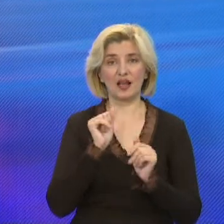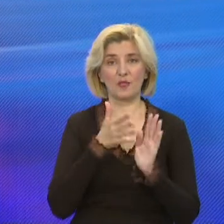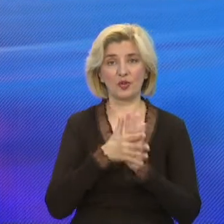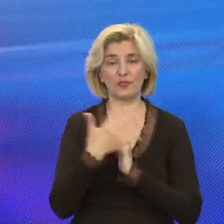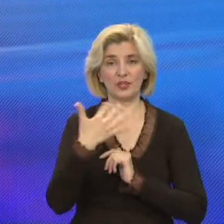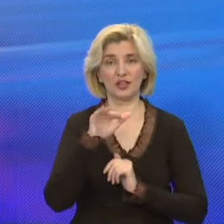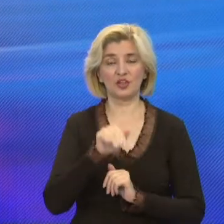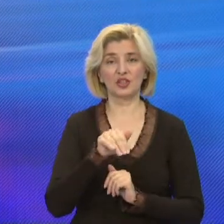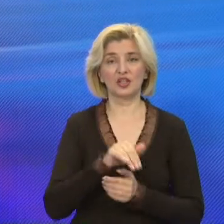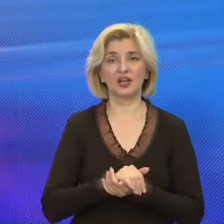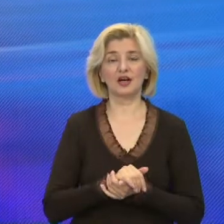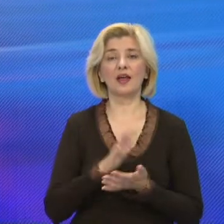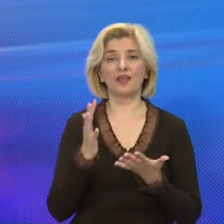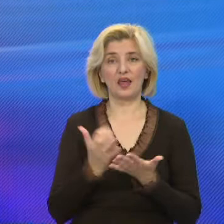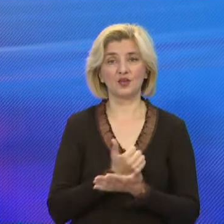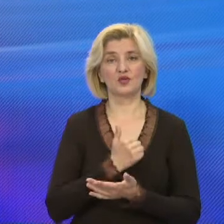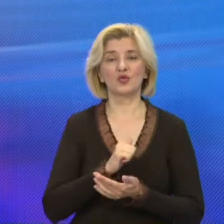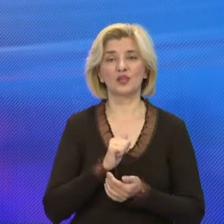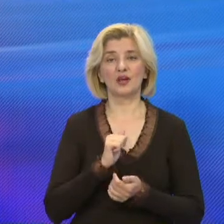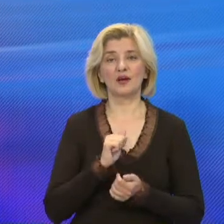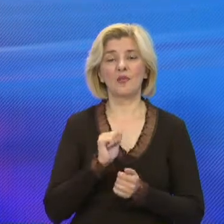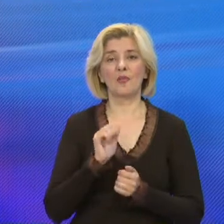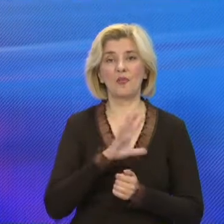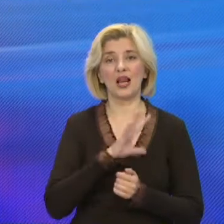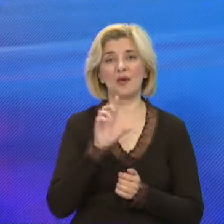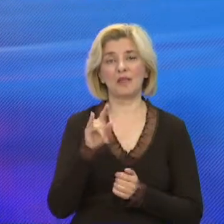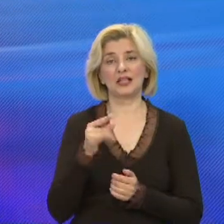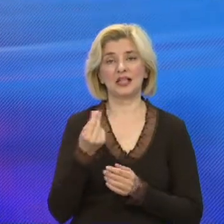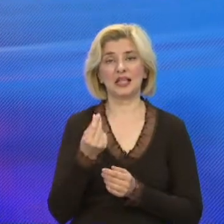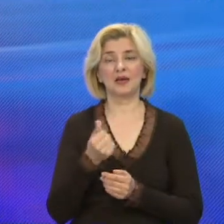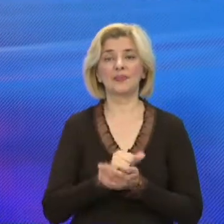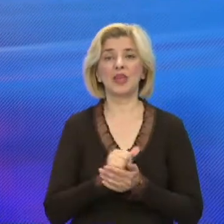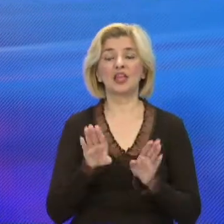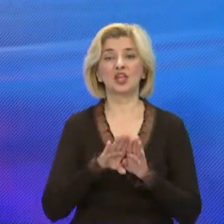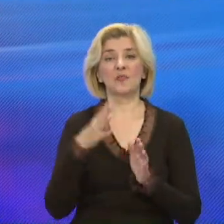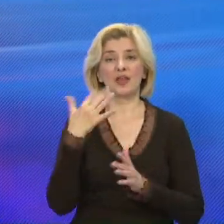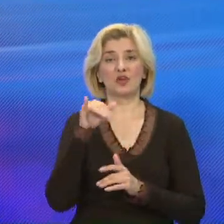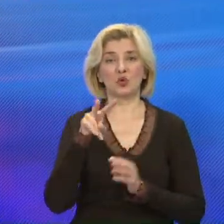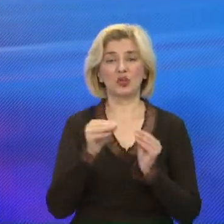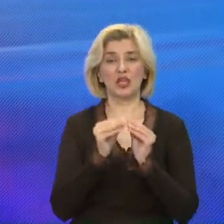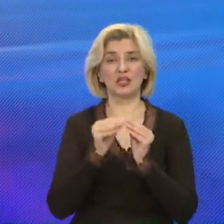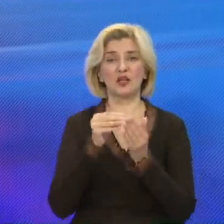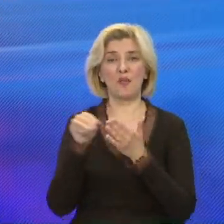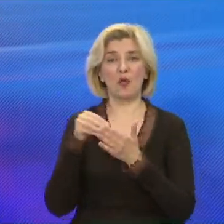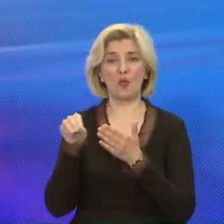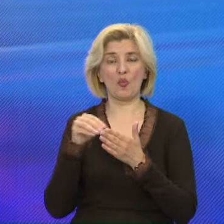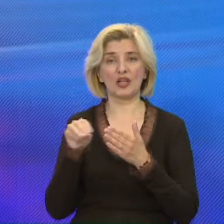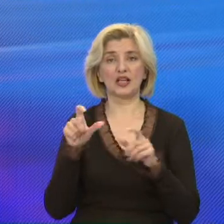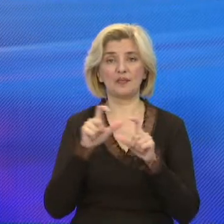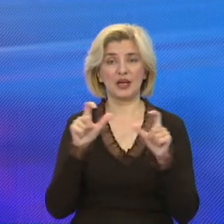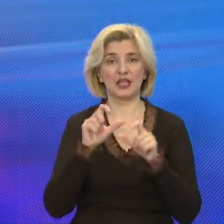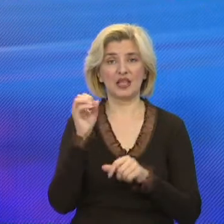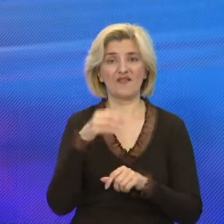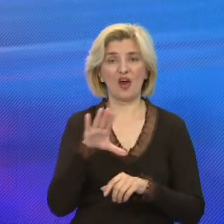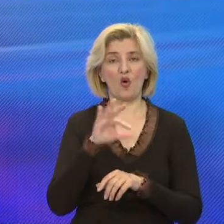тысяч? Ну, найдется. Были бы деньги. Также 5 июля 10 покупателей торговой сети «Евроопт» стали